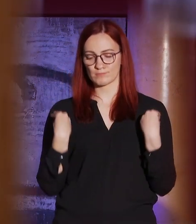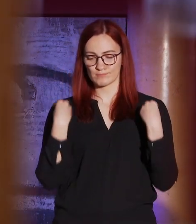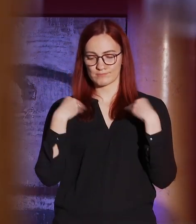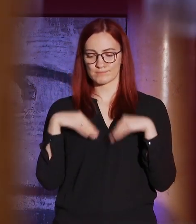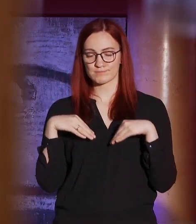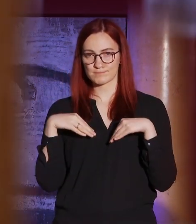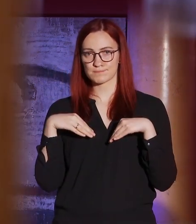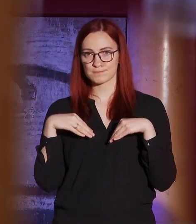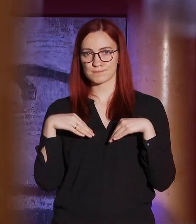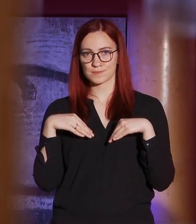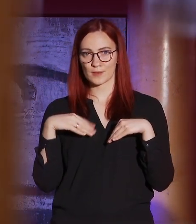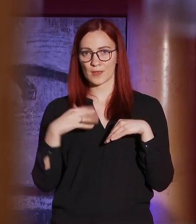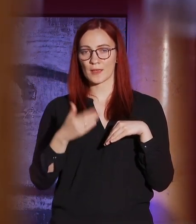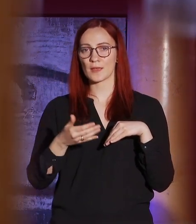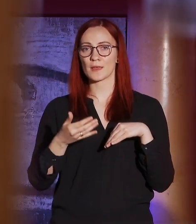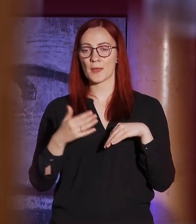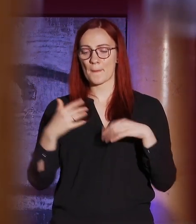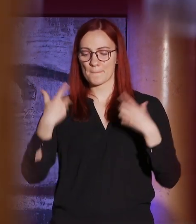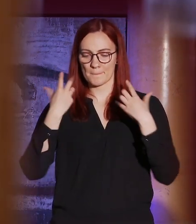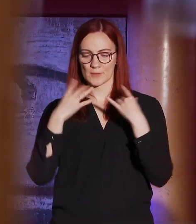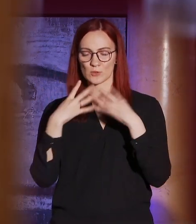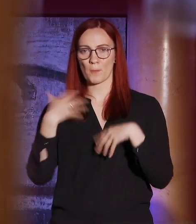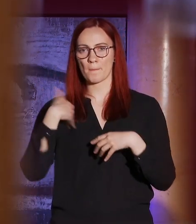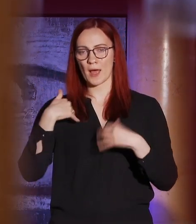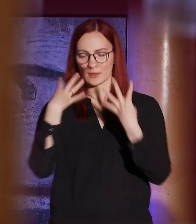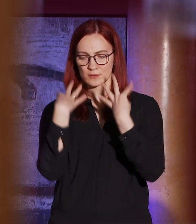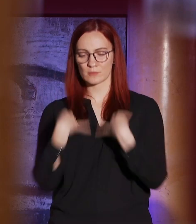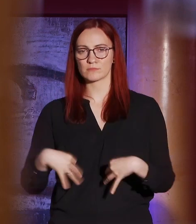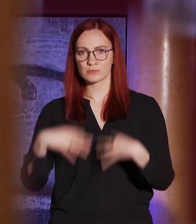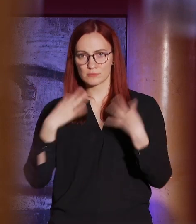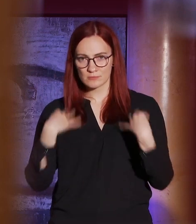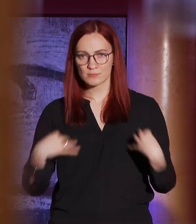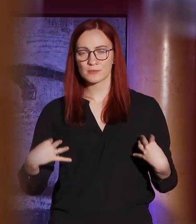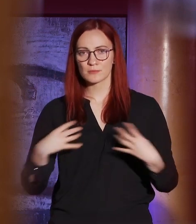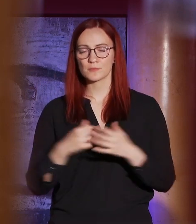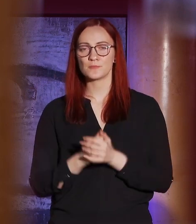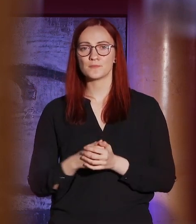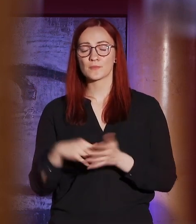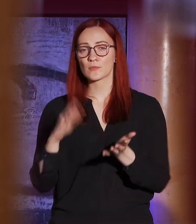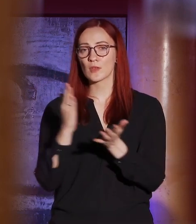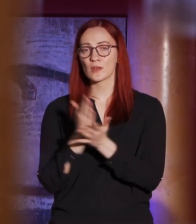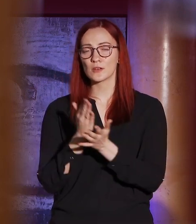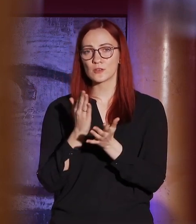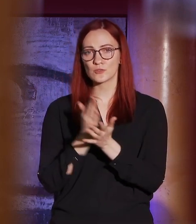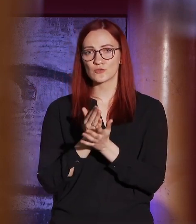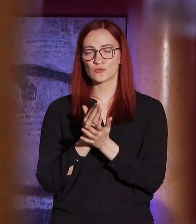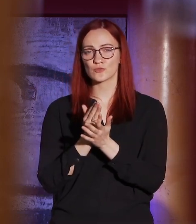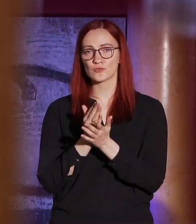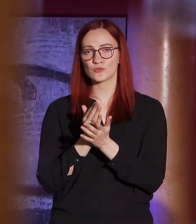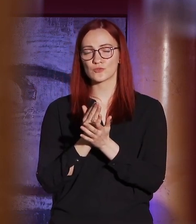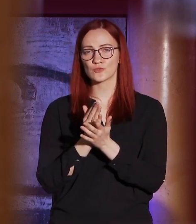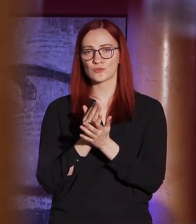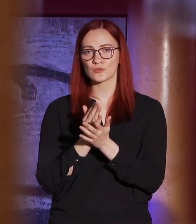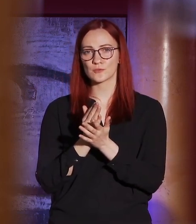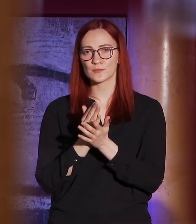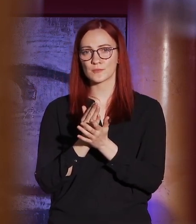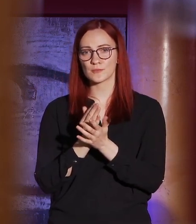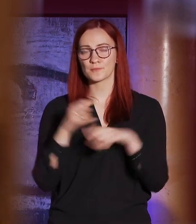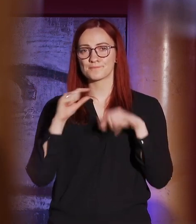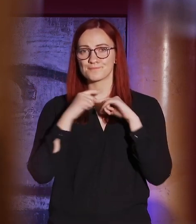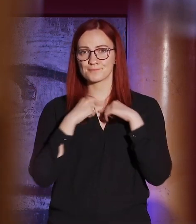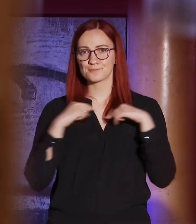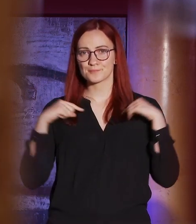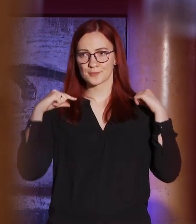ir baltomis juostomis. Turiu tokį papuošalą su indiška